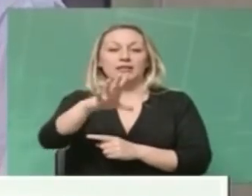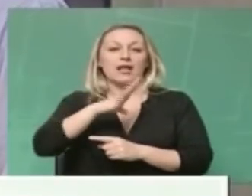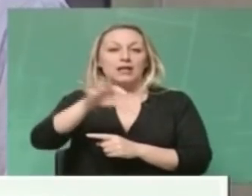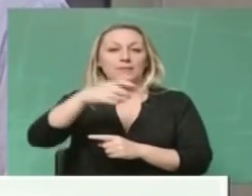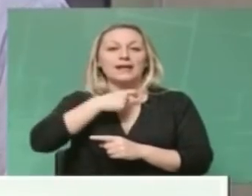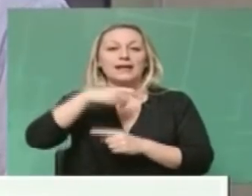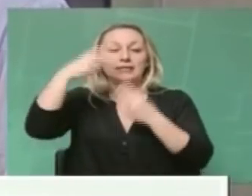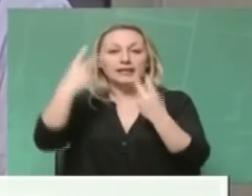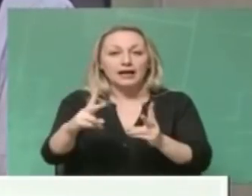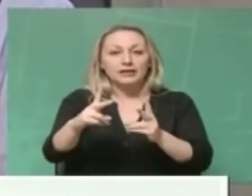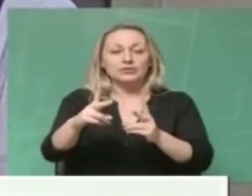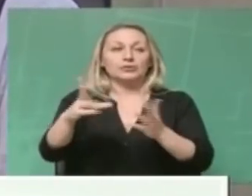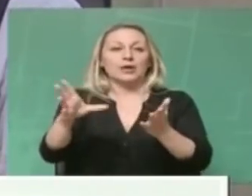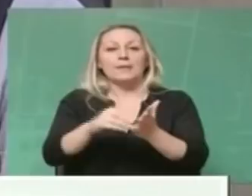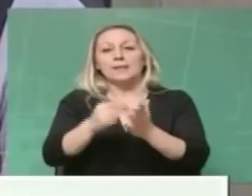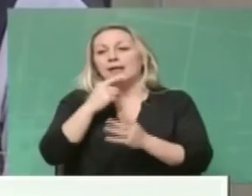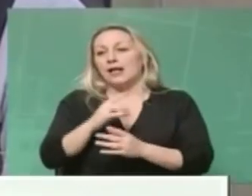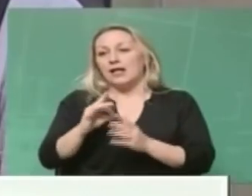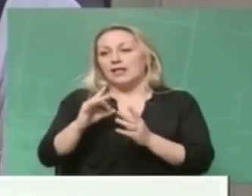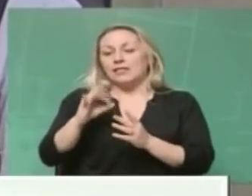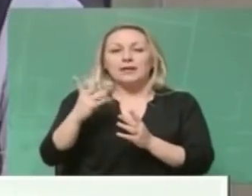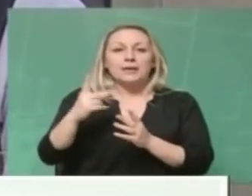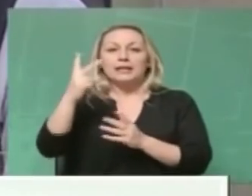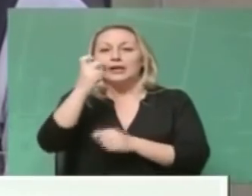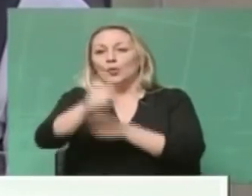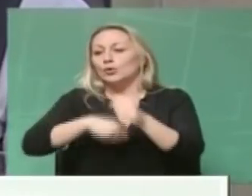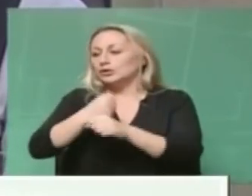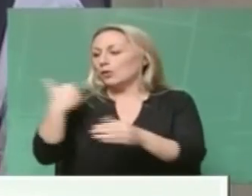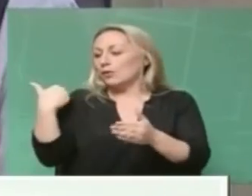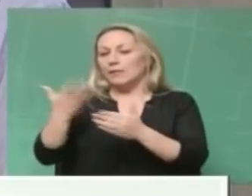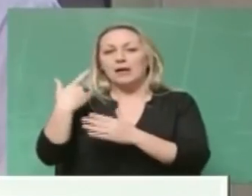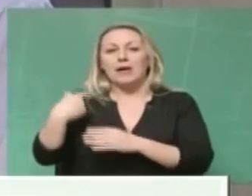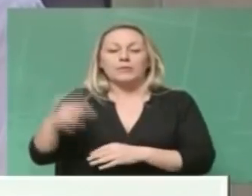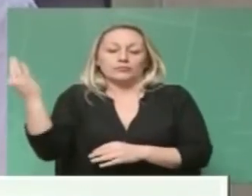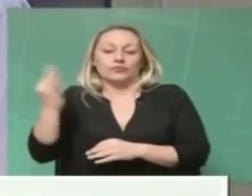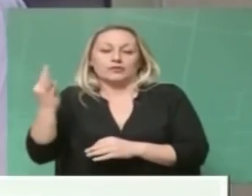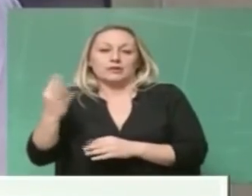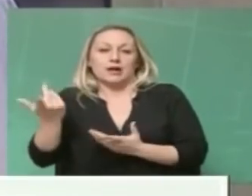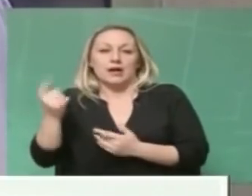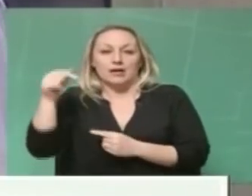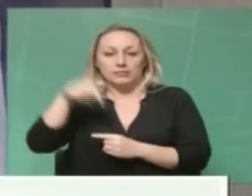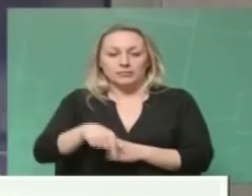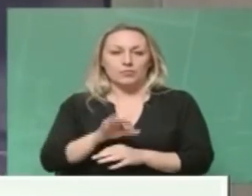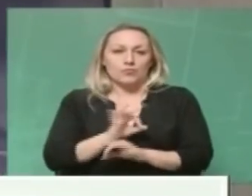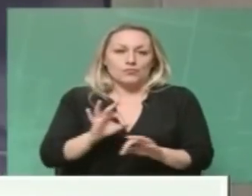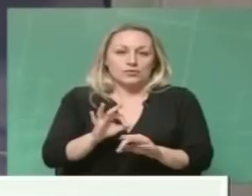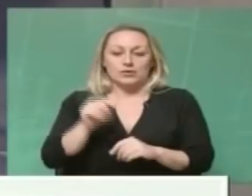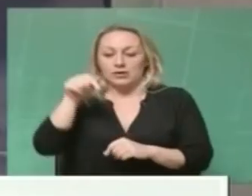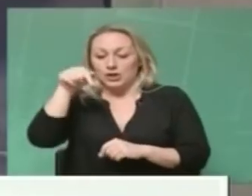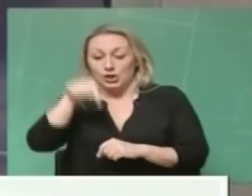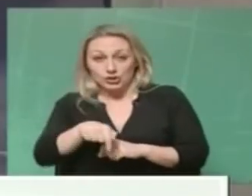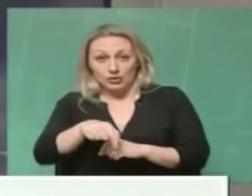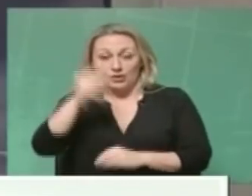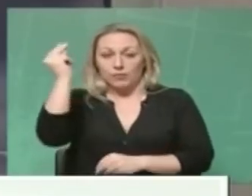κόσμου, πράγματα τα οποία ενδεχομένως πριν από 15 και 20 χρόνια αναθεωρούνταν αυτονόητα, αυτή τη στιγμή και αυτά τα αυτονόητα τα